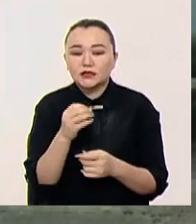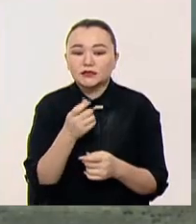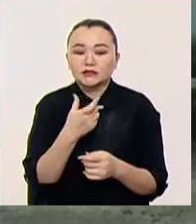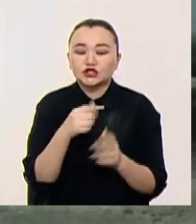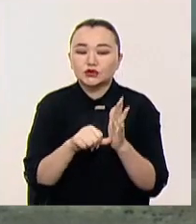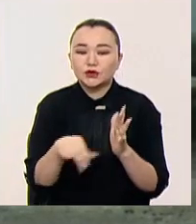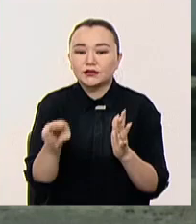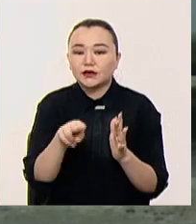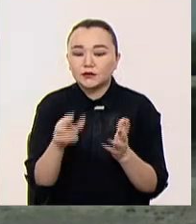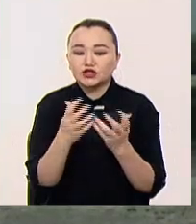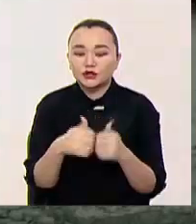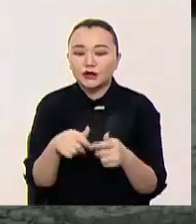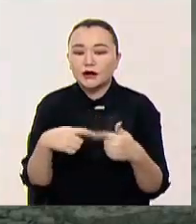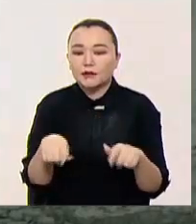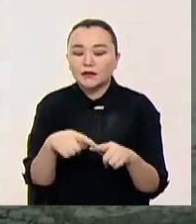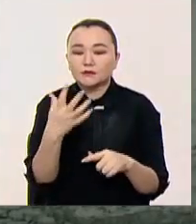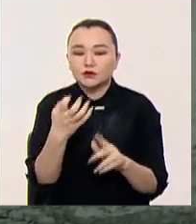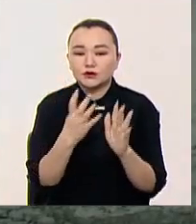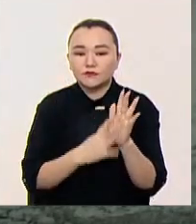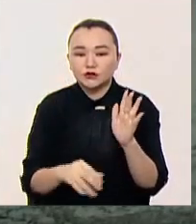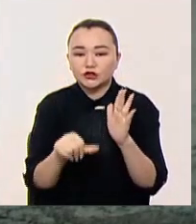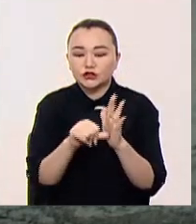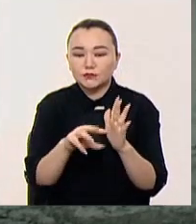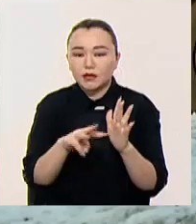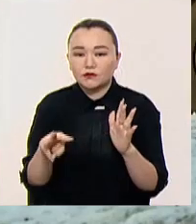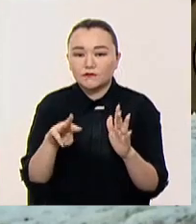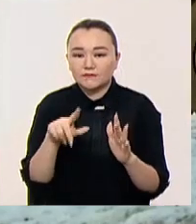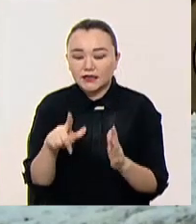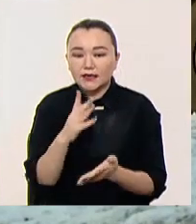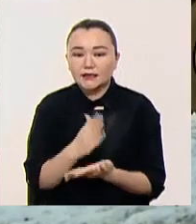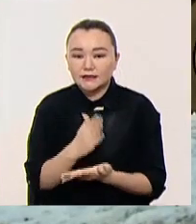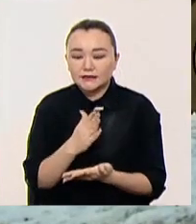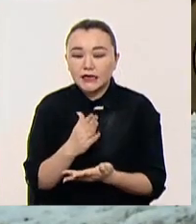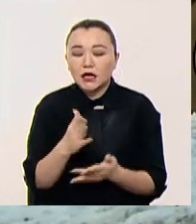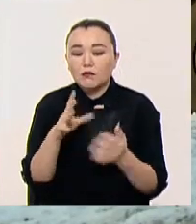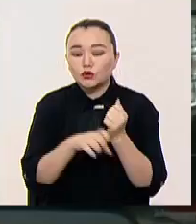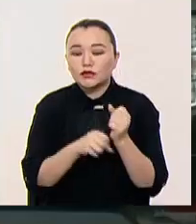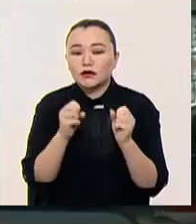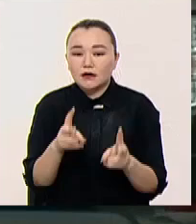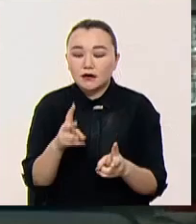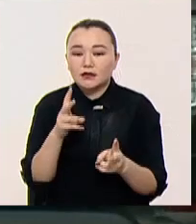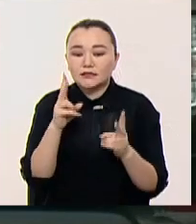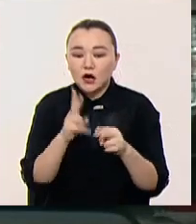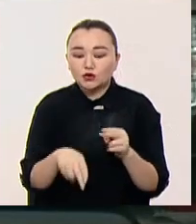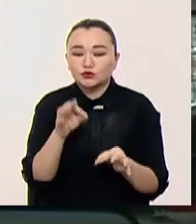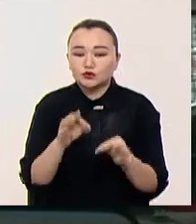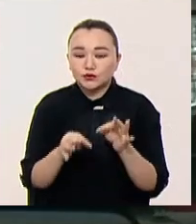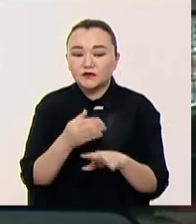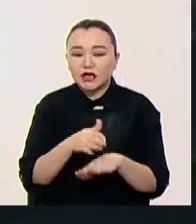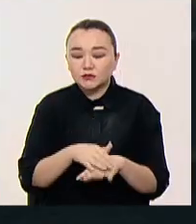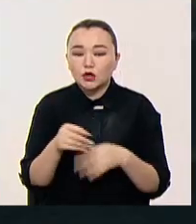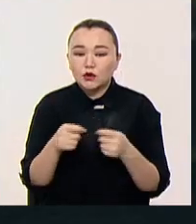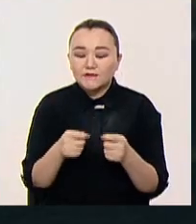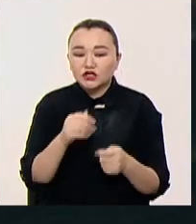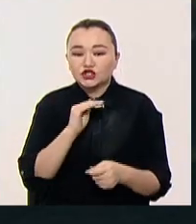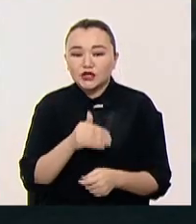6 декабря на счетах компании 596 миллионов тенге. После того, как закончатся судебные тяжбы с руководителями